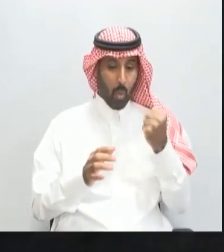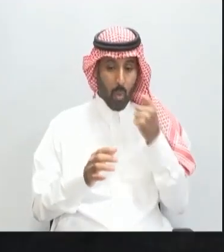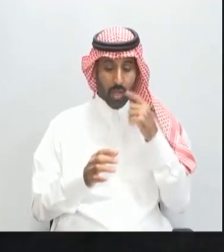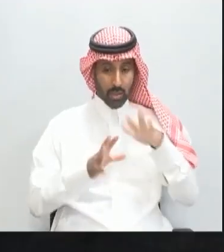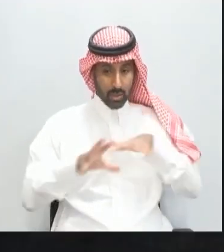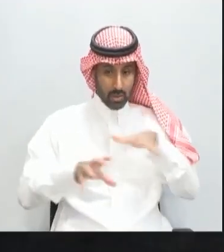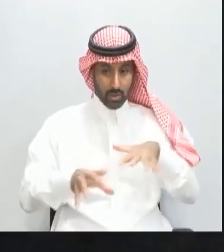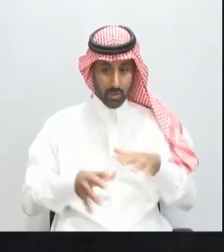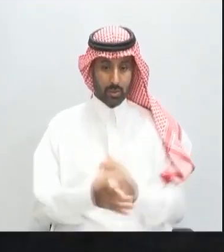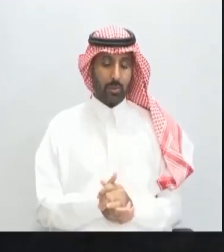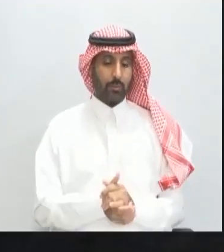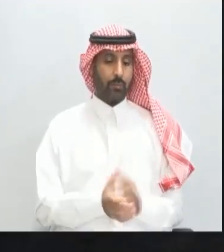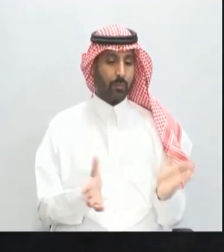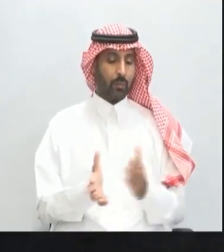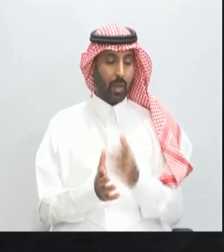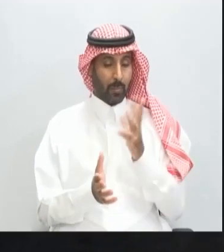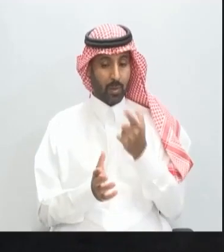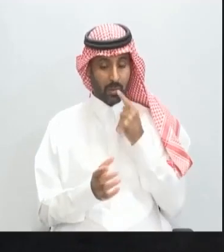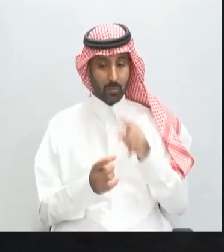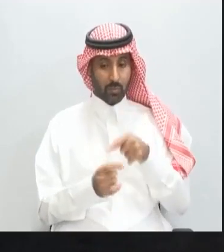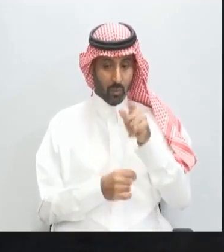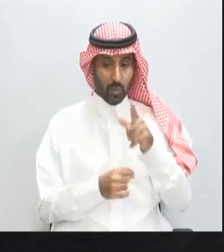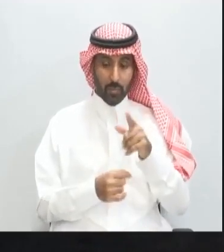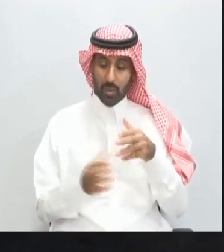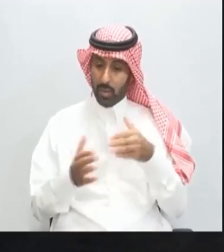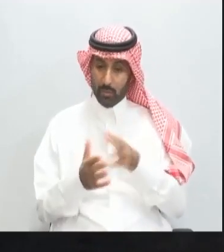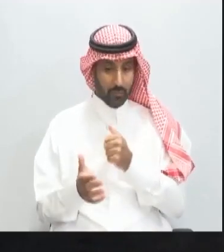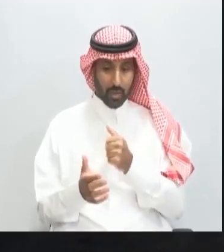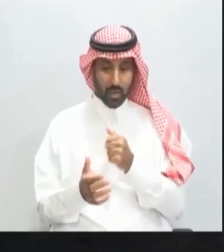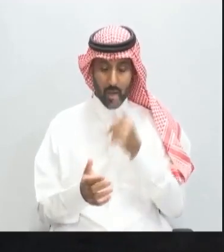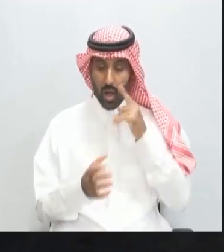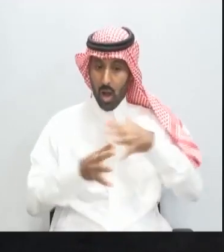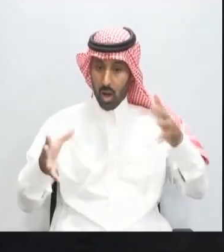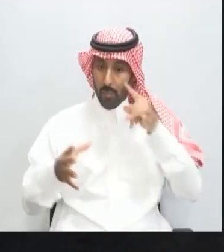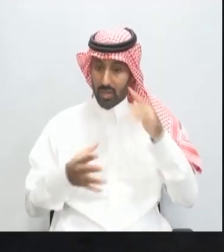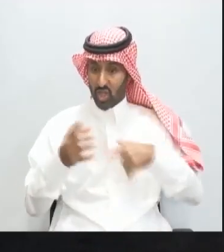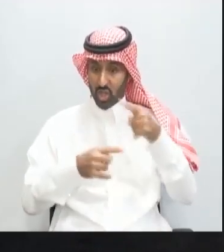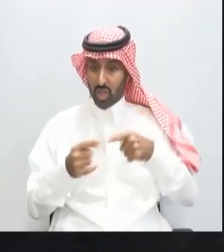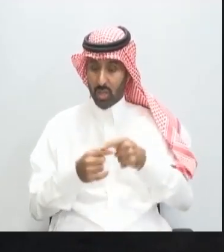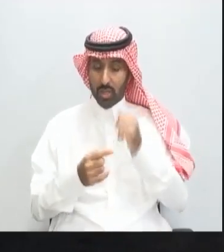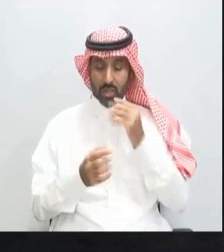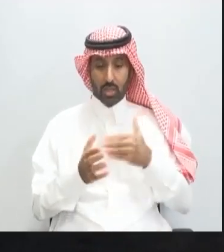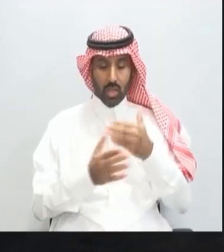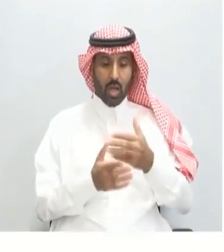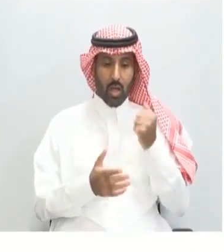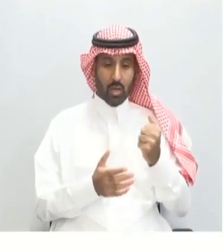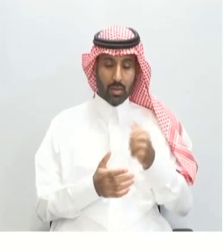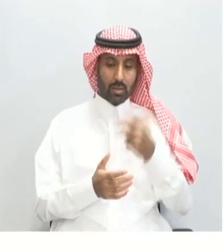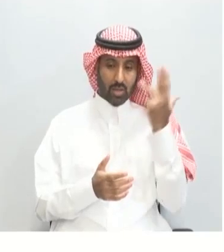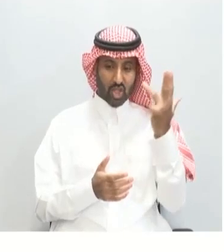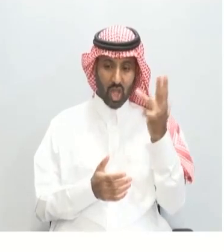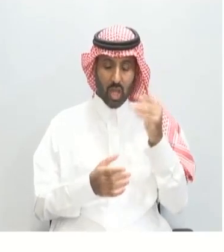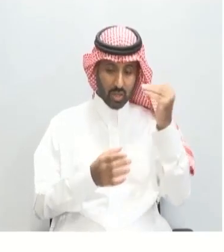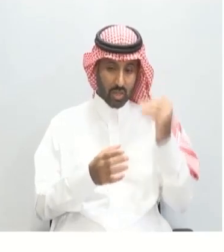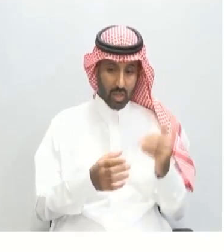الزلازل وهو مقياس مفتوح ليس له حدود ولكن اكبر زلزال قد يحدث هو بمقياس تسع